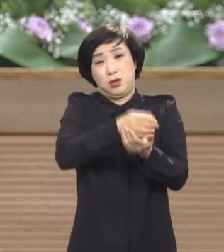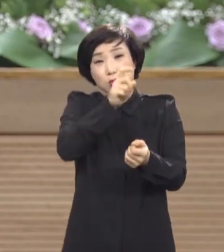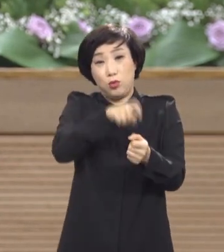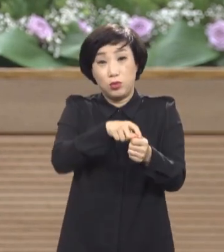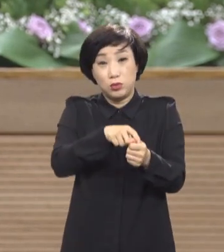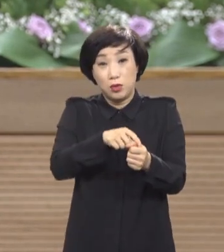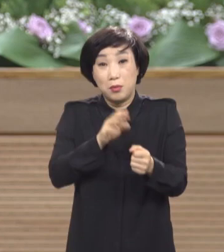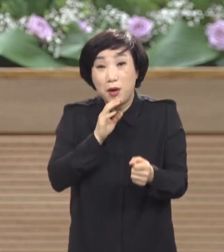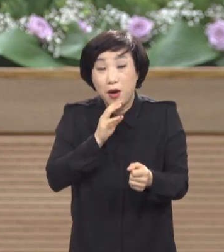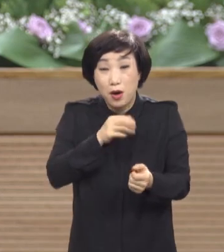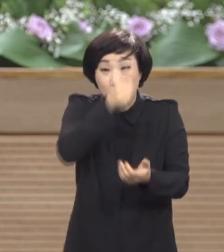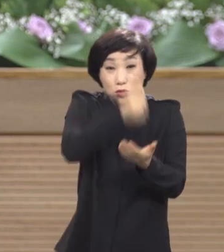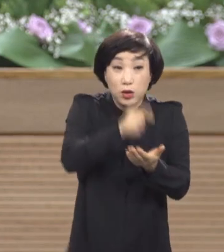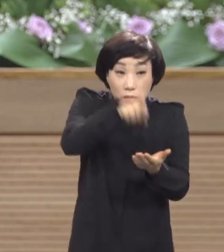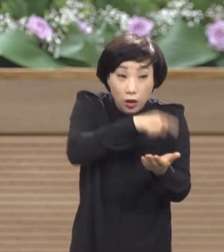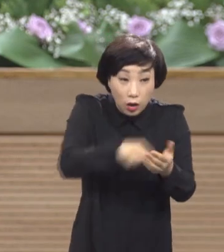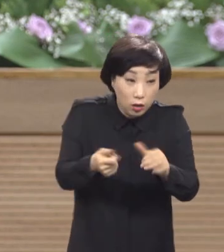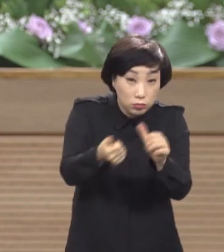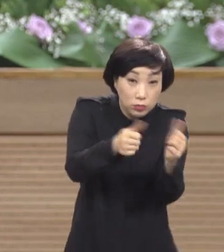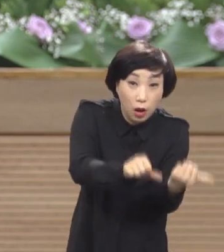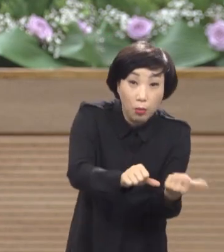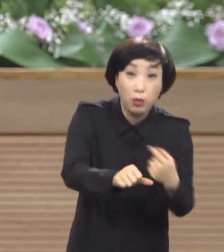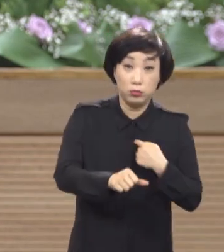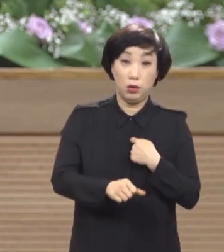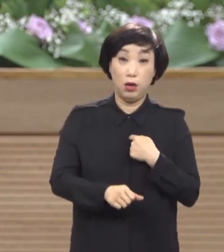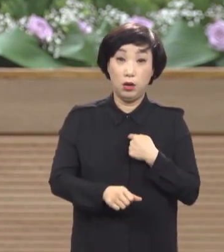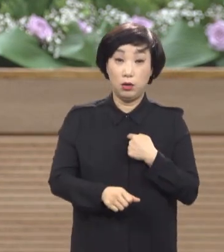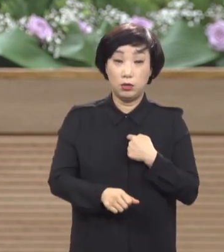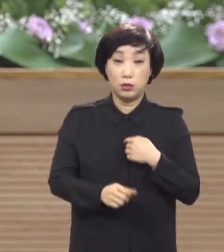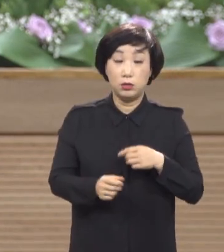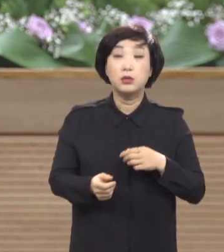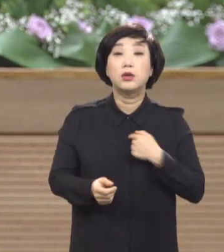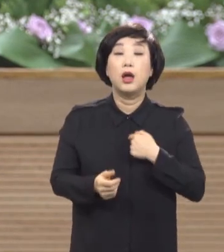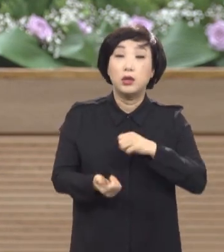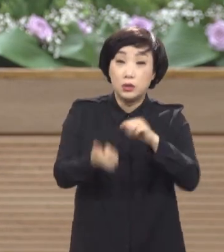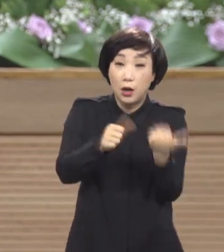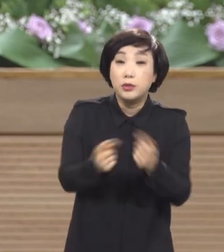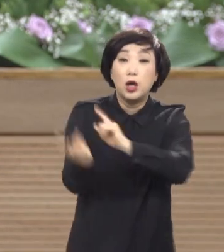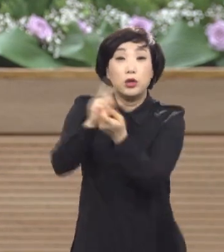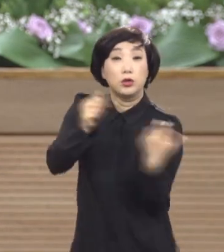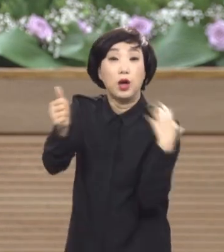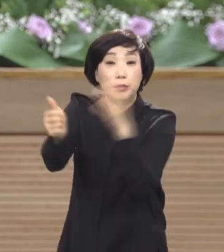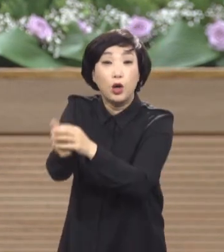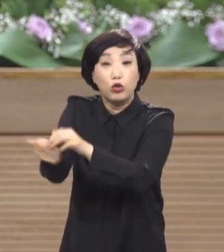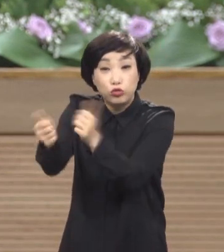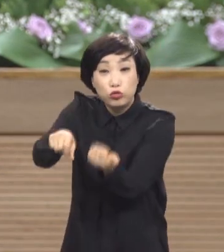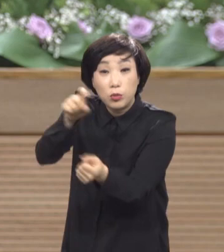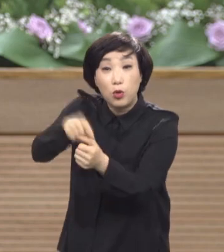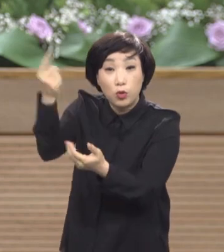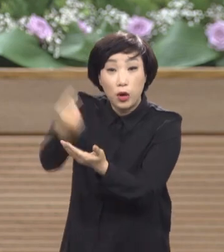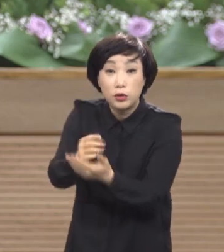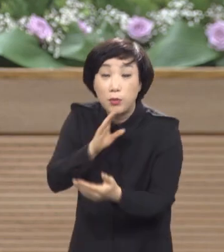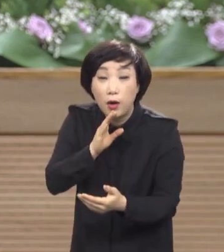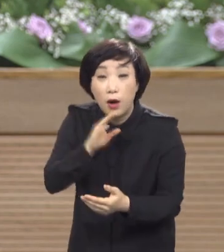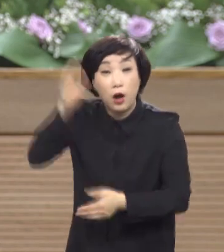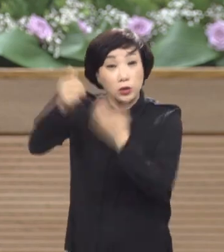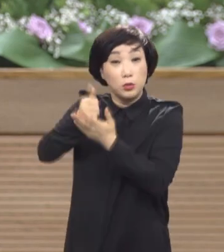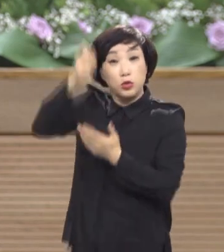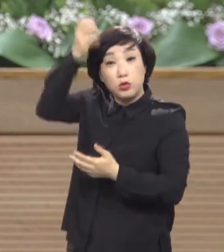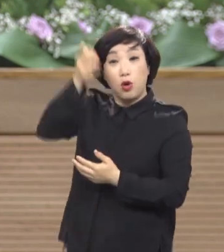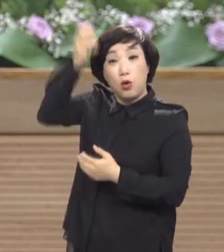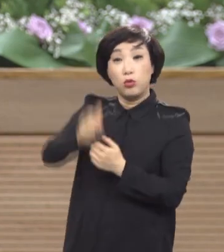죄값은 사망인 사망을 짊어지고 죽으려고 하나님은 영이신데